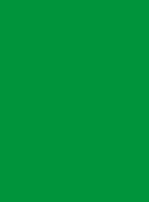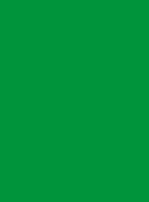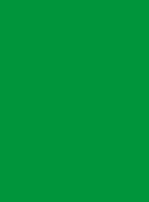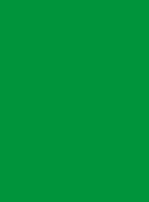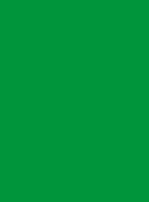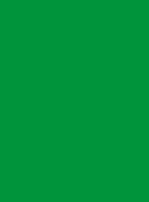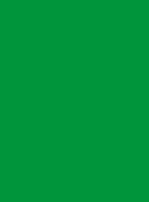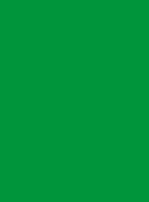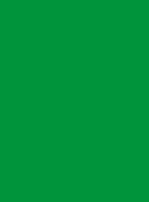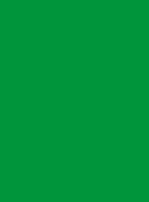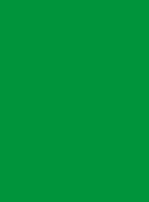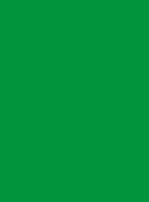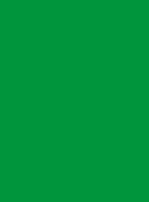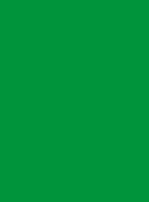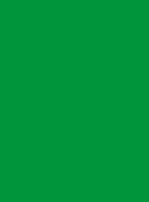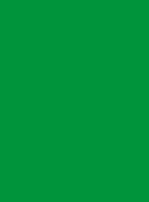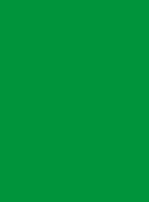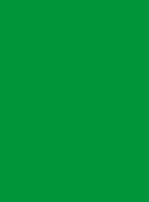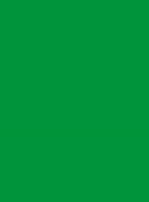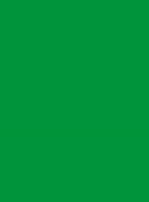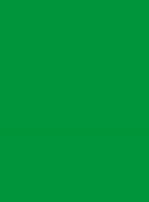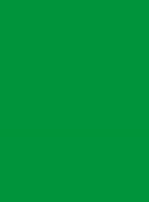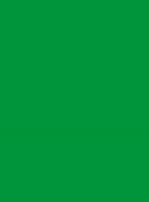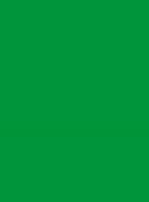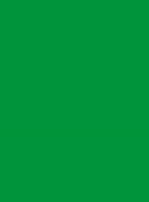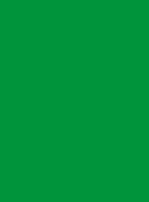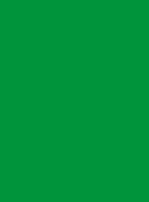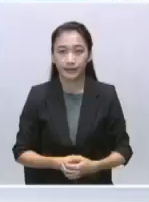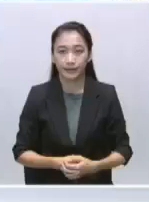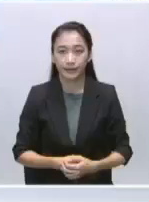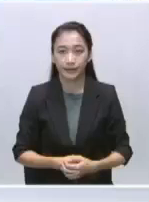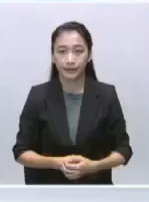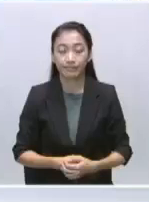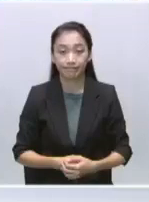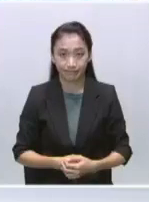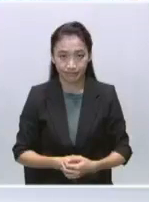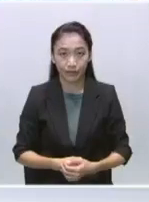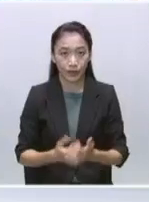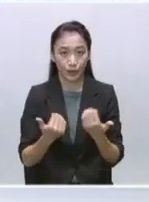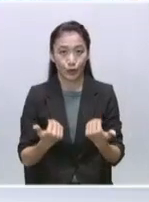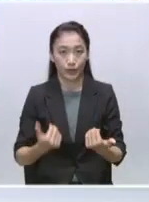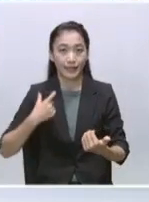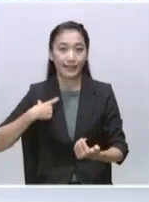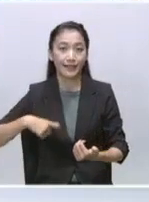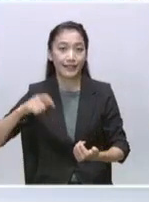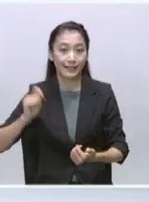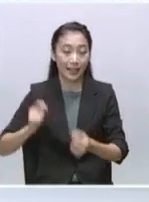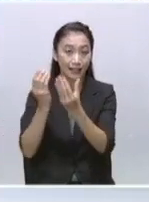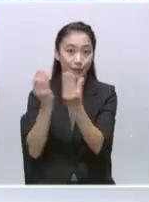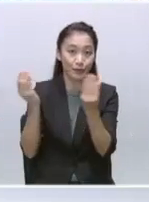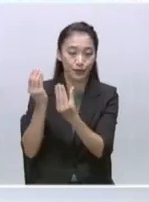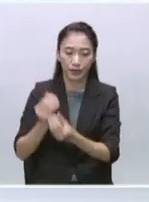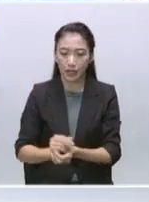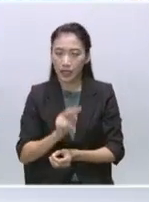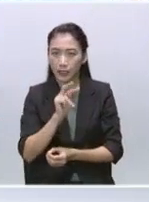สั่งง่ายส่งถึงที่เหมือนมี 7-11 ในมือคุณ 7 Delivery วันนี้นะคะศาลรัฐธรรมนูญค่ะมีการนัดประชุมเพื่อพิ